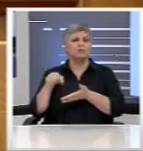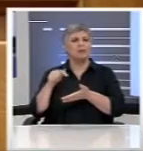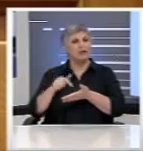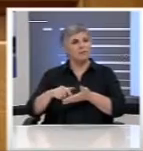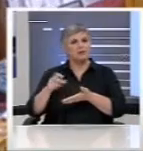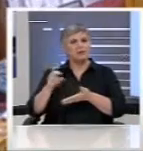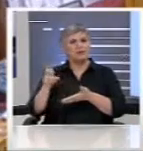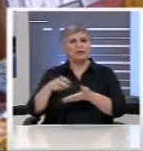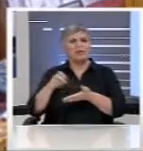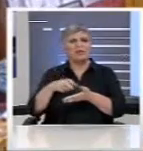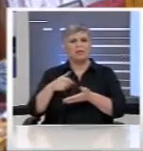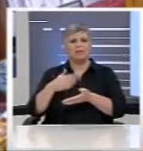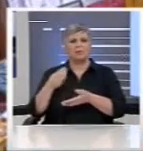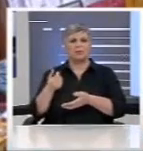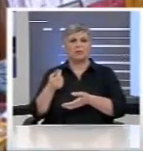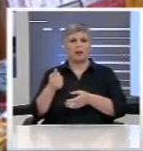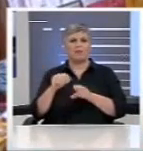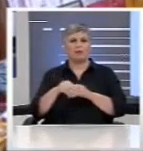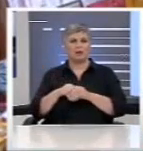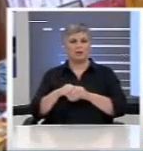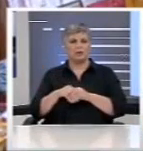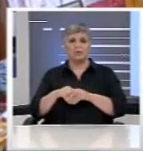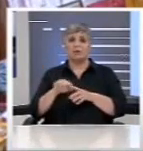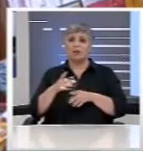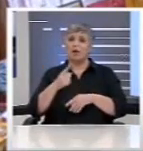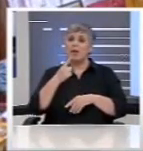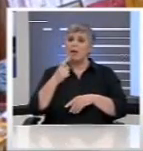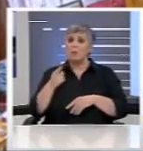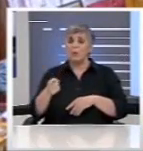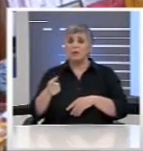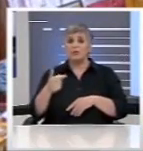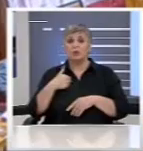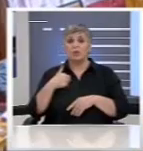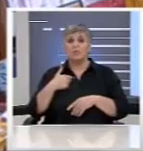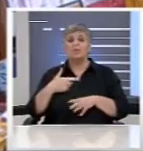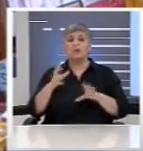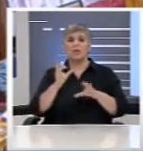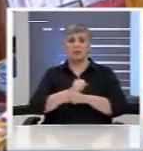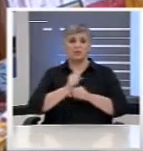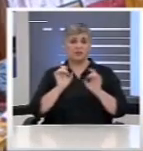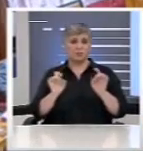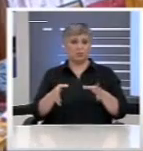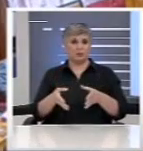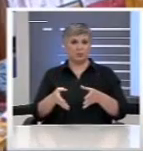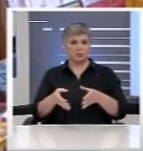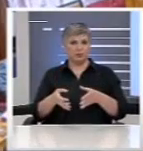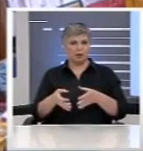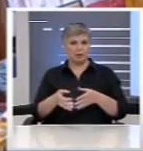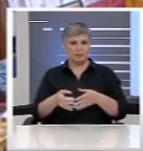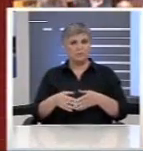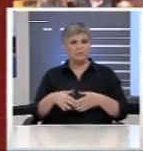και δεν έχουμε φέρει τίποτα. Και αν κατάλαβα καλά, κάπου διαπιστώνω από την